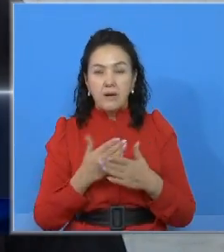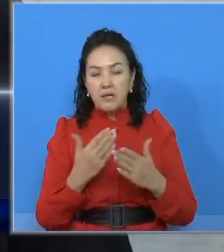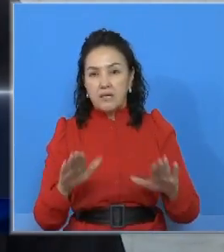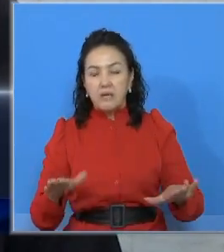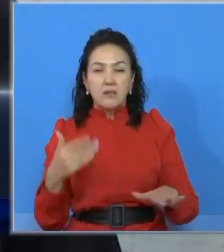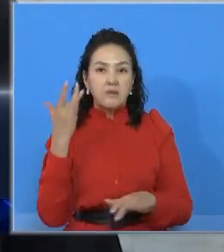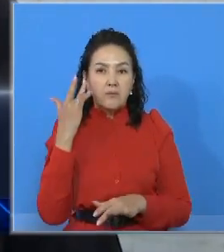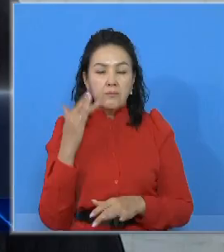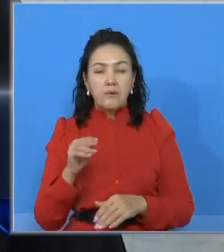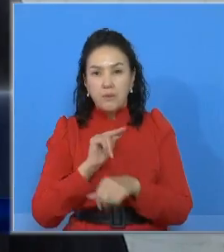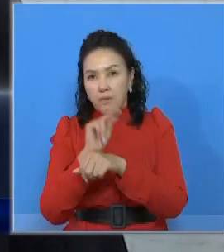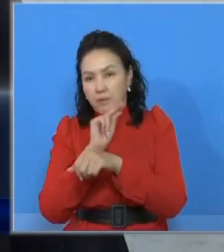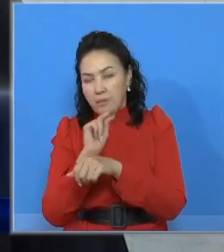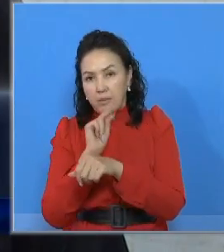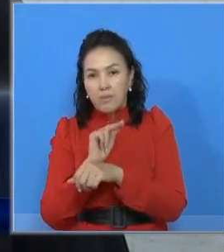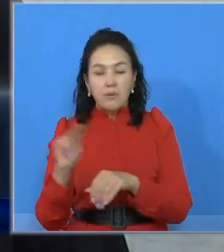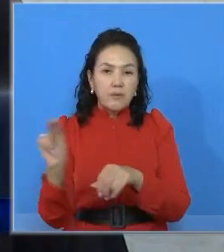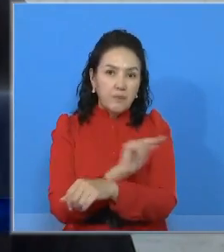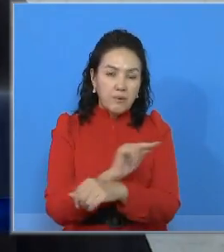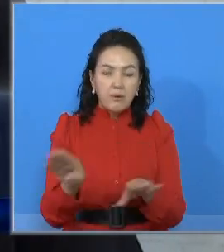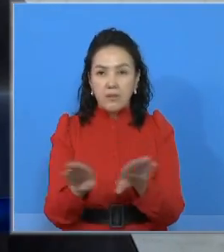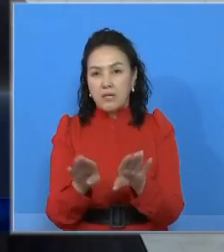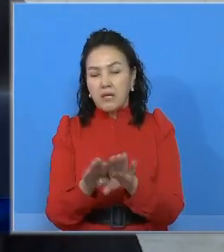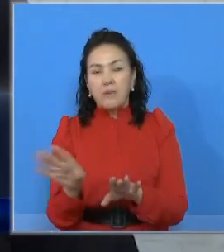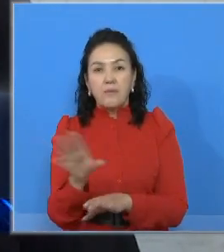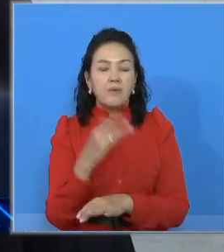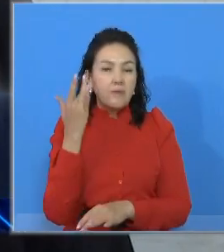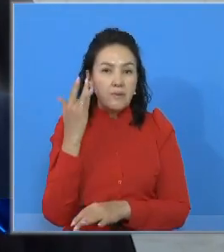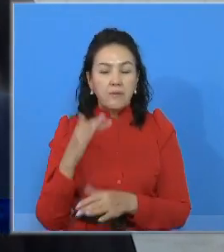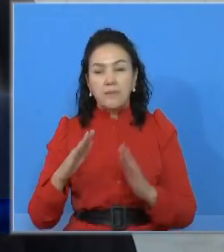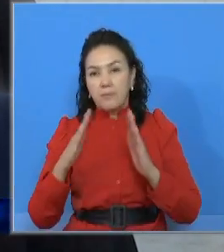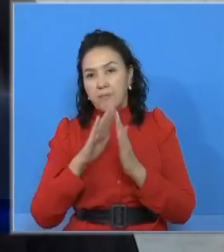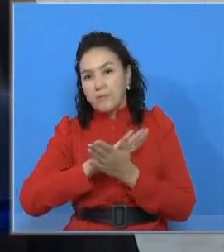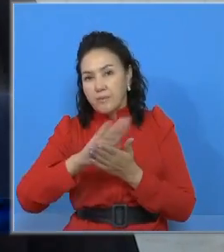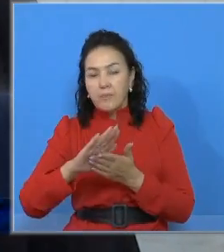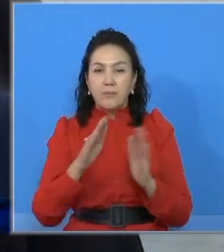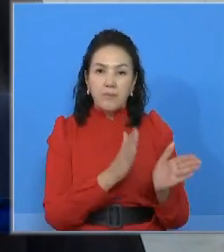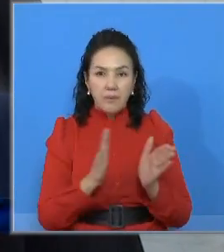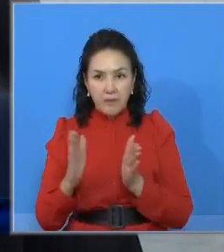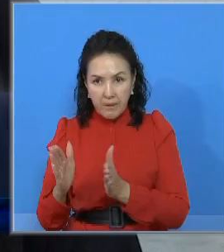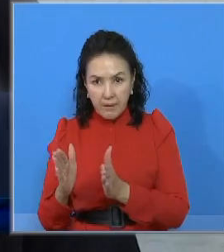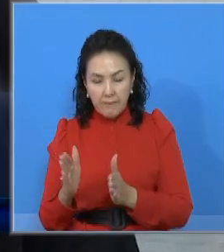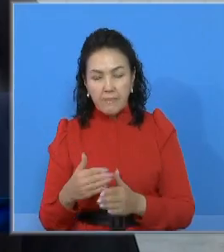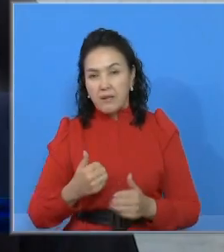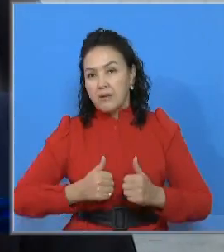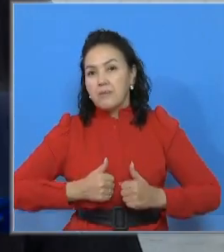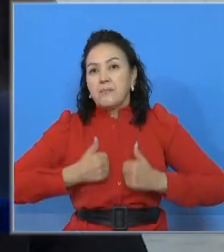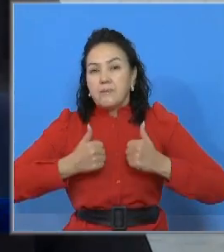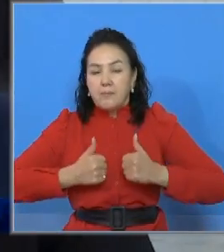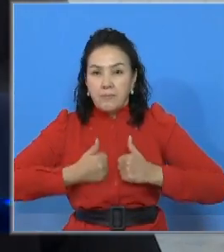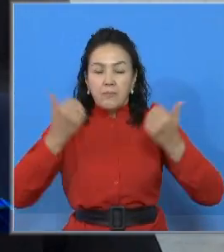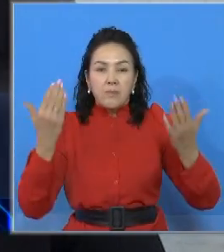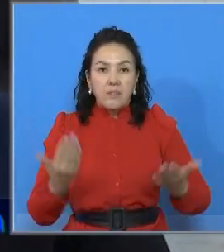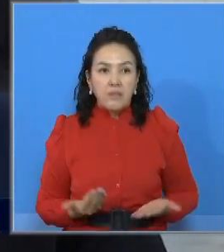всегда учатся, воспитываются на этих примерах. И мы всегда держим свой двор в чистоте, в порядке. Стремимся к тому, чтобы мы